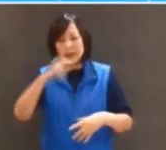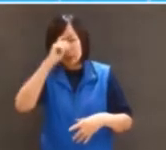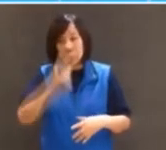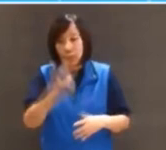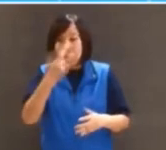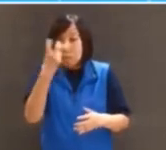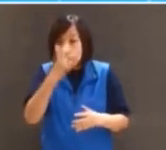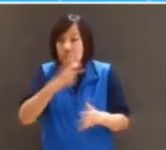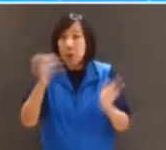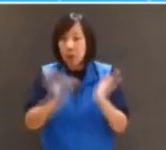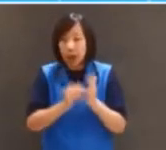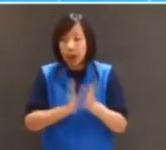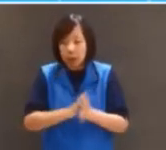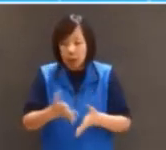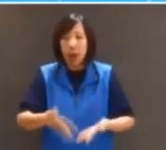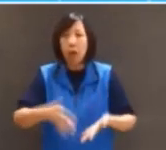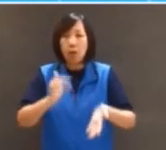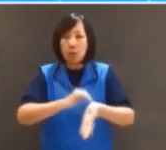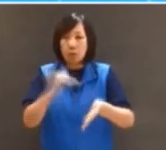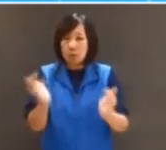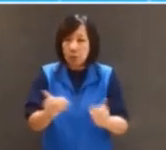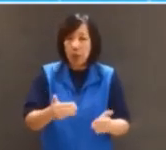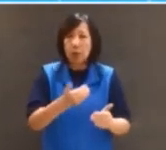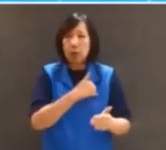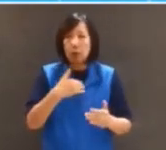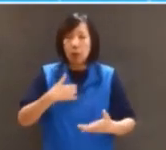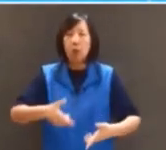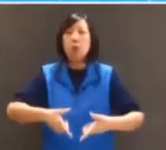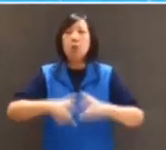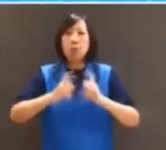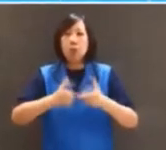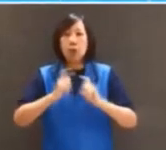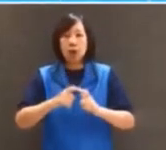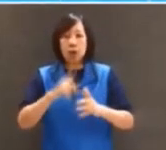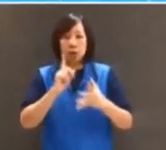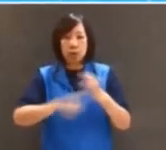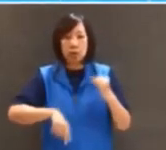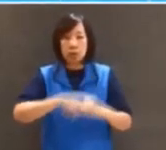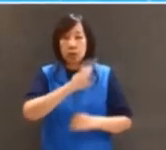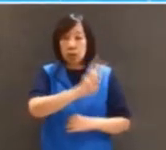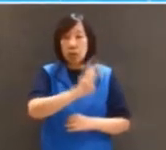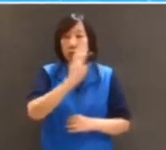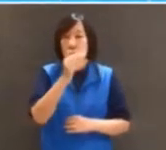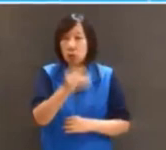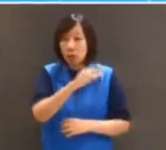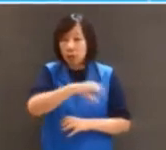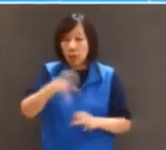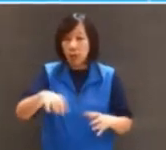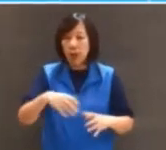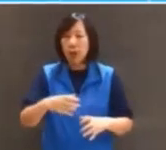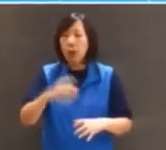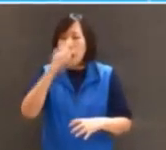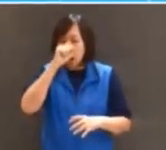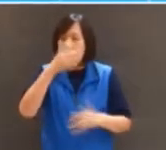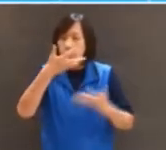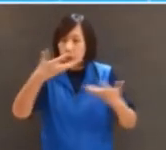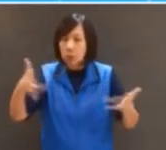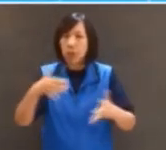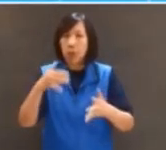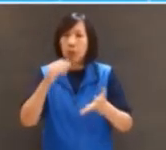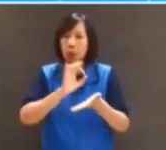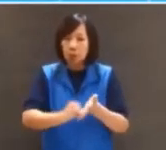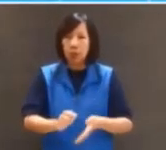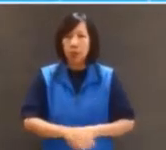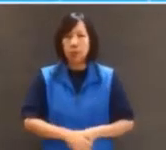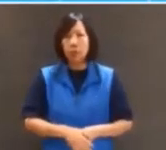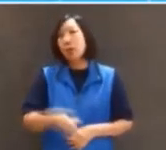以拜托市民朋友，39处的筛检站要好好的利用。那至于这种疫苗，底下都是中央